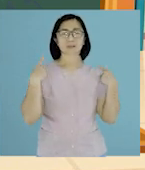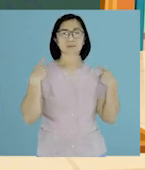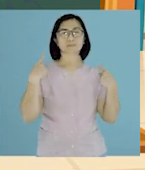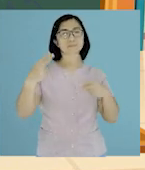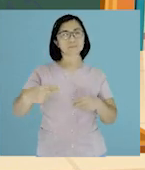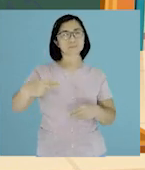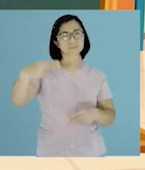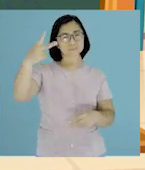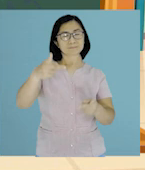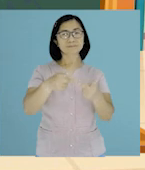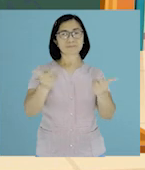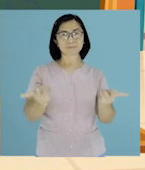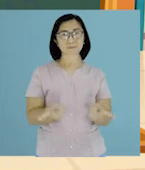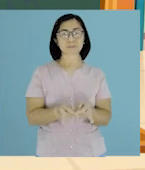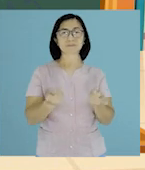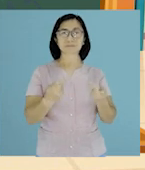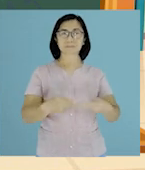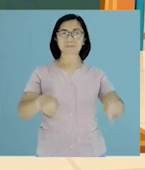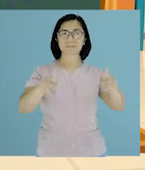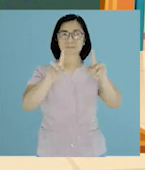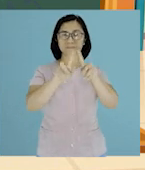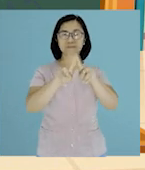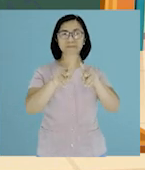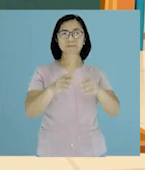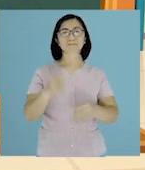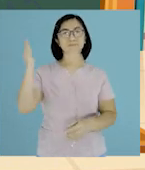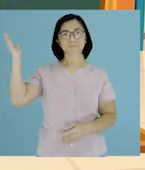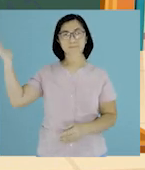na place value.